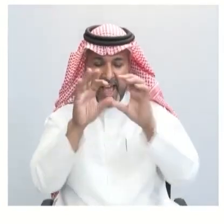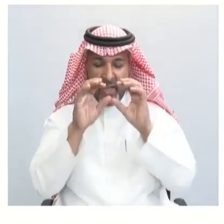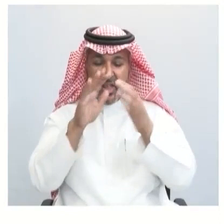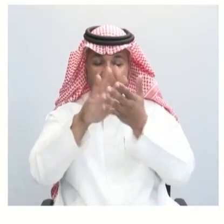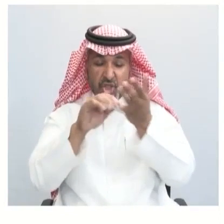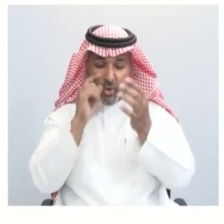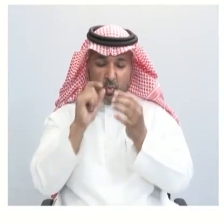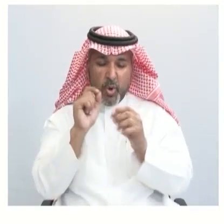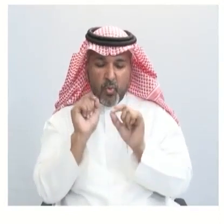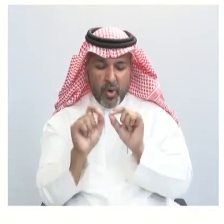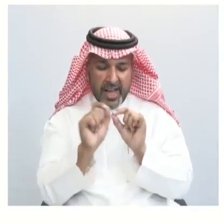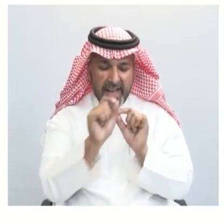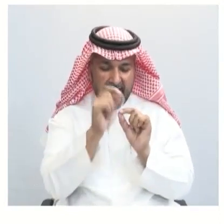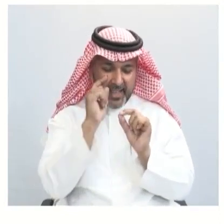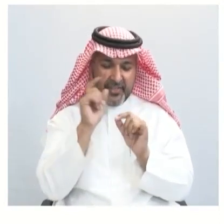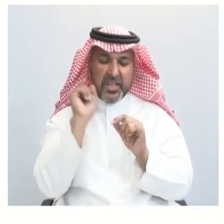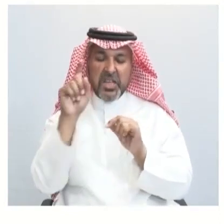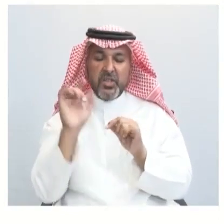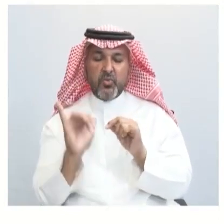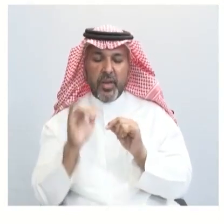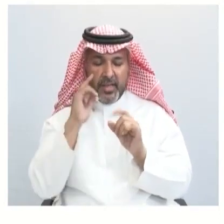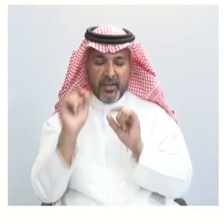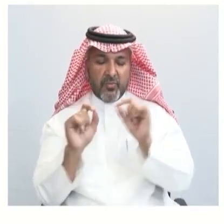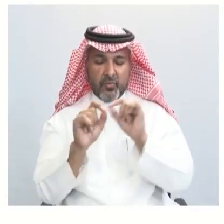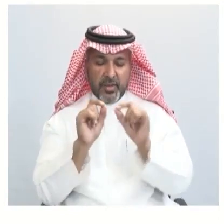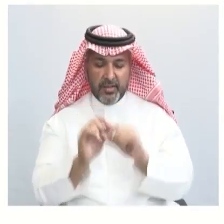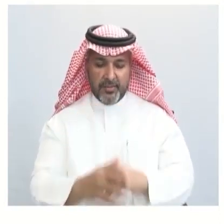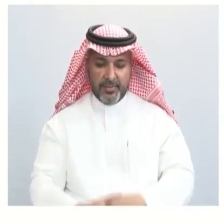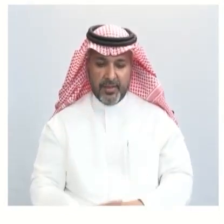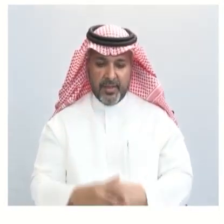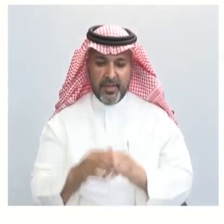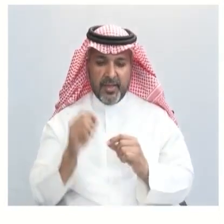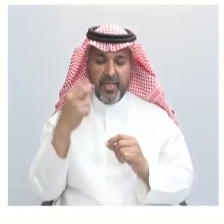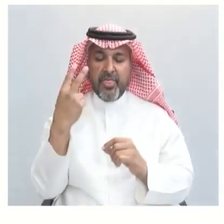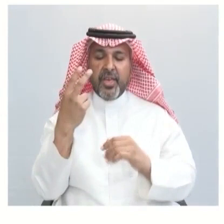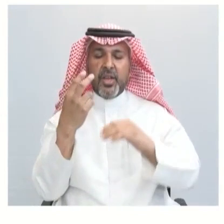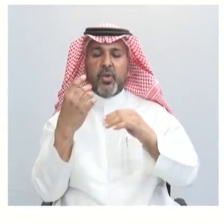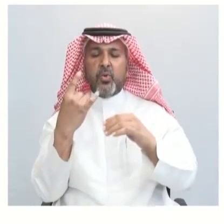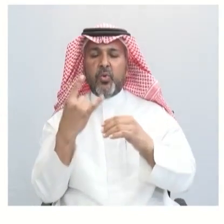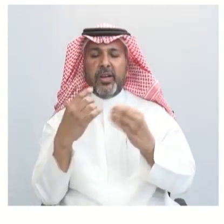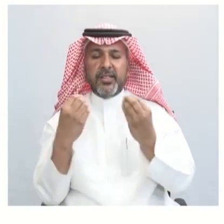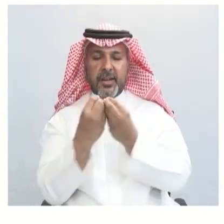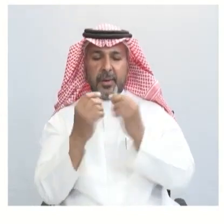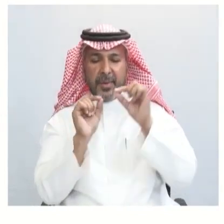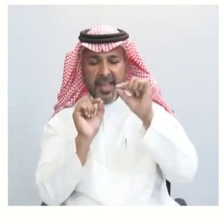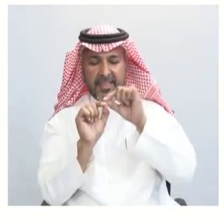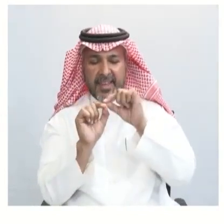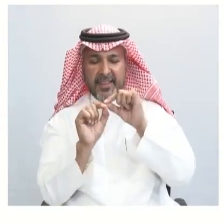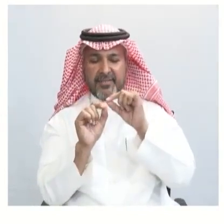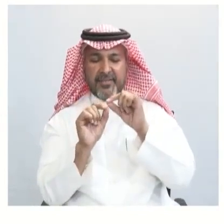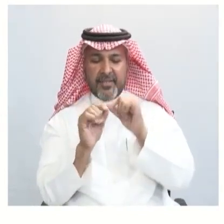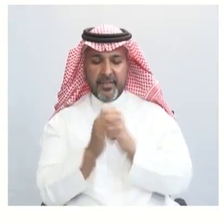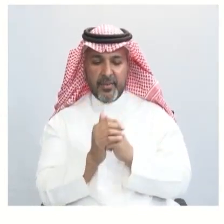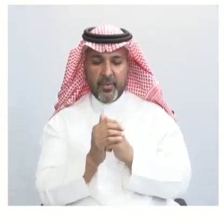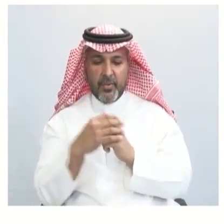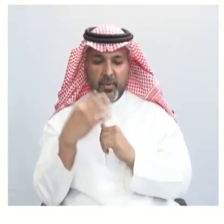وهذه واي هذه هذه النقاط اللي هي الازواج المرتبه 2 وع 4 وخ 5 ورب 10 وث في المستوى